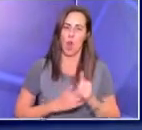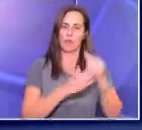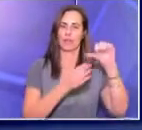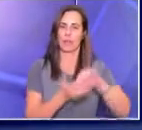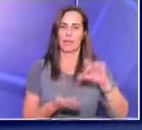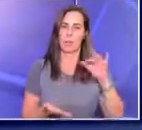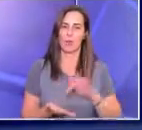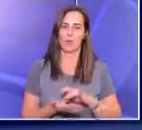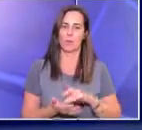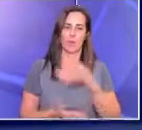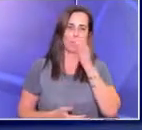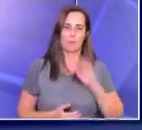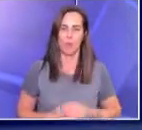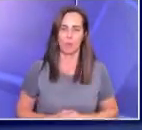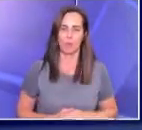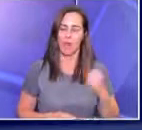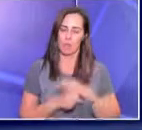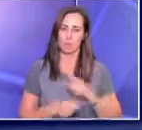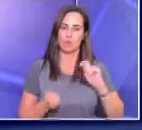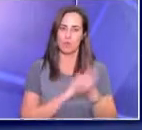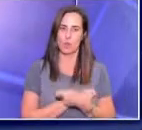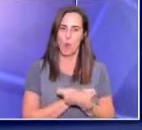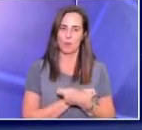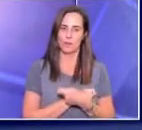העיר למקומות טובים יותר, לעשות בהם שינוי,